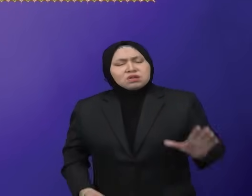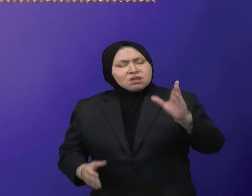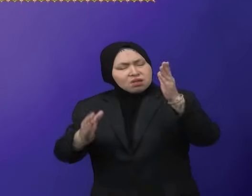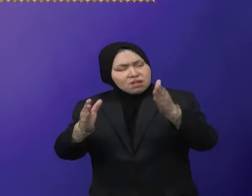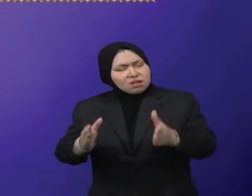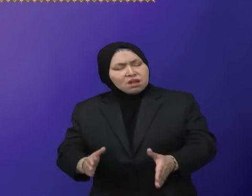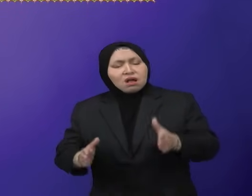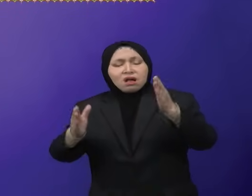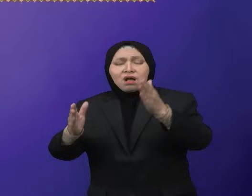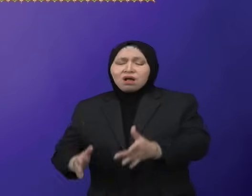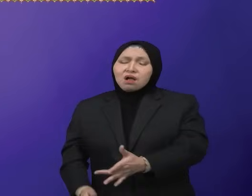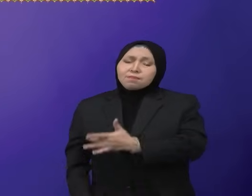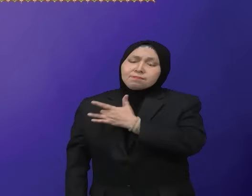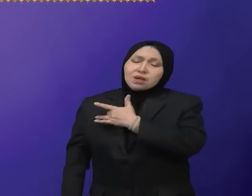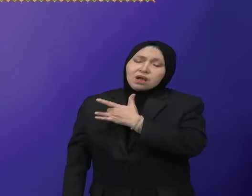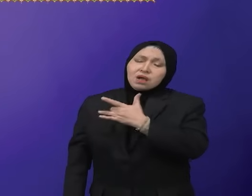الذين